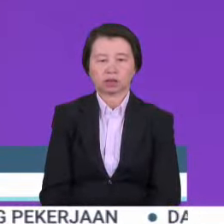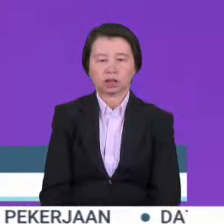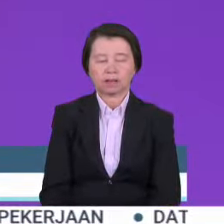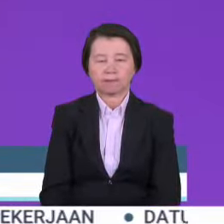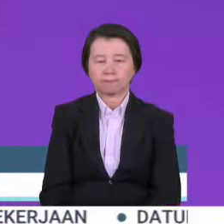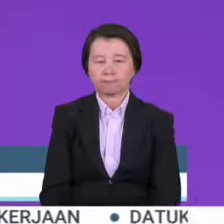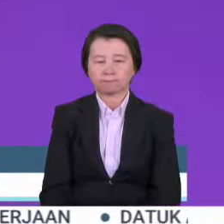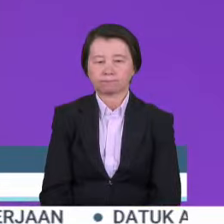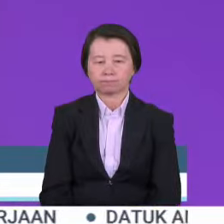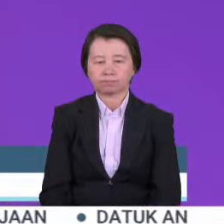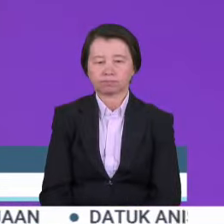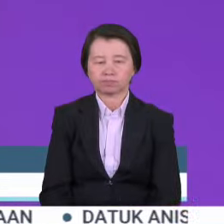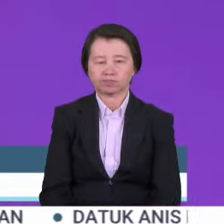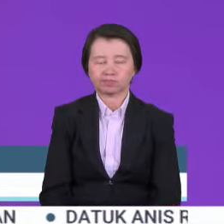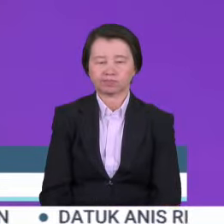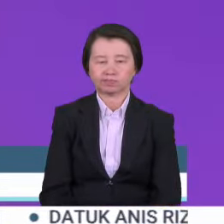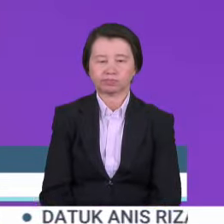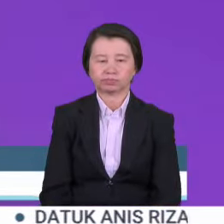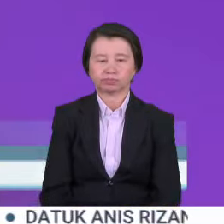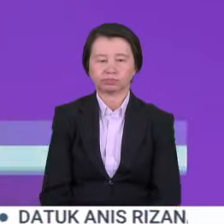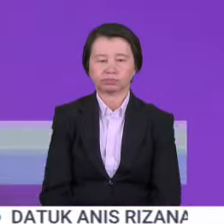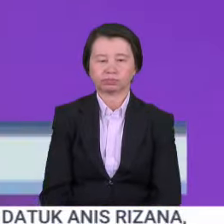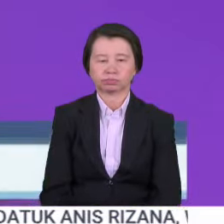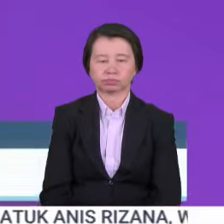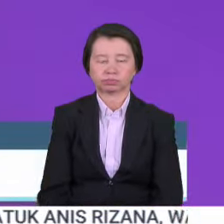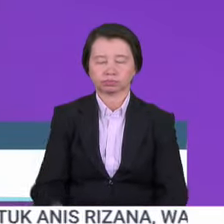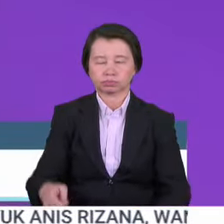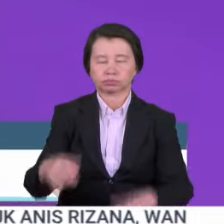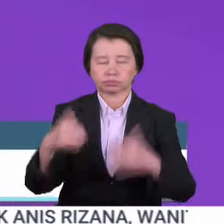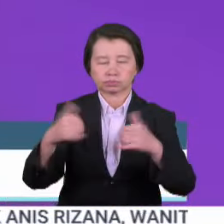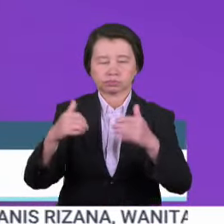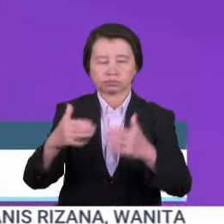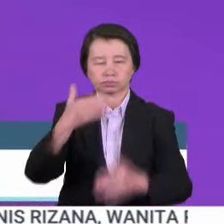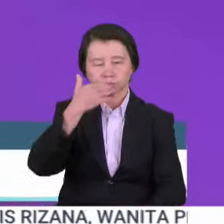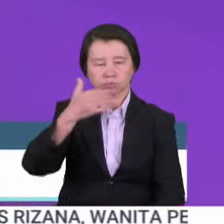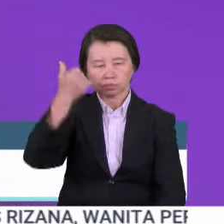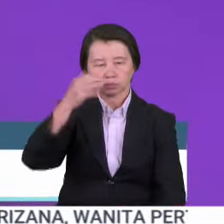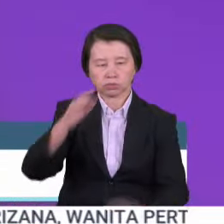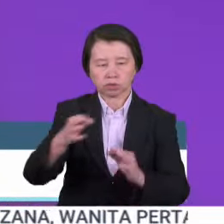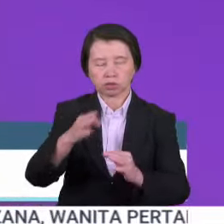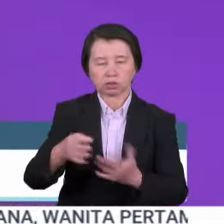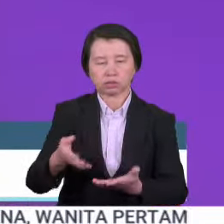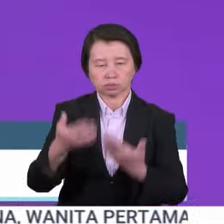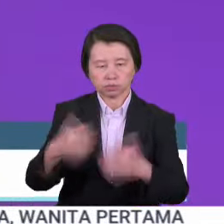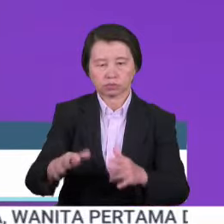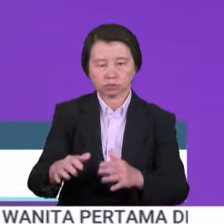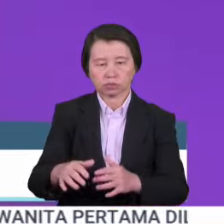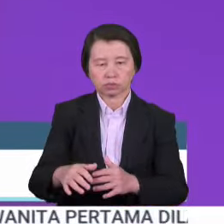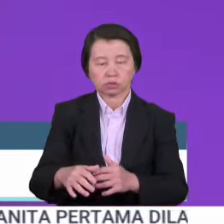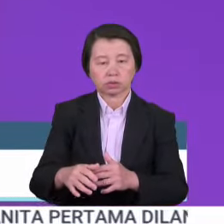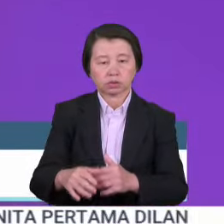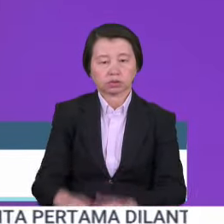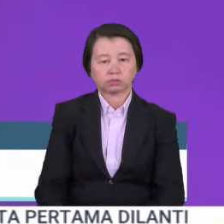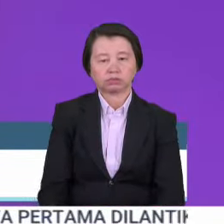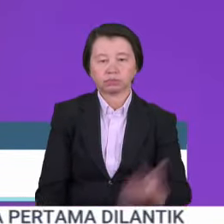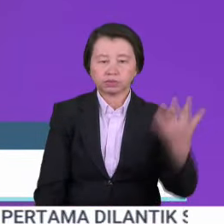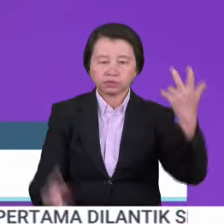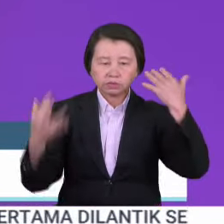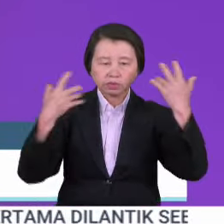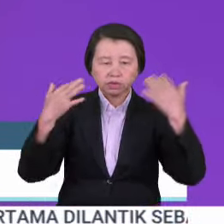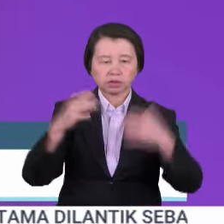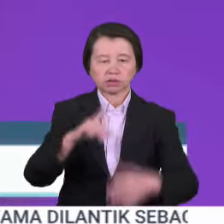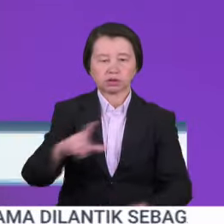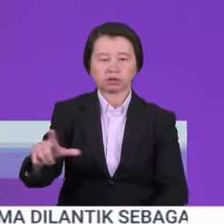Boleh dilihat bahawa Tuan Fai memberikan persembahan yang terbaik. Walaupun bermula agak a bit nervous pada first